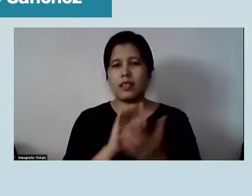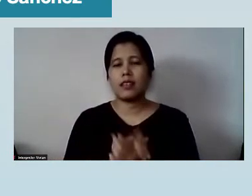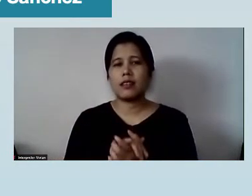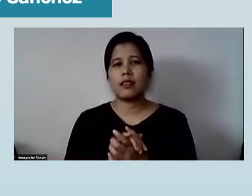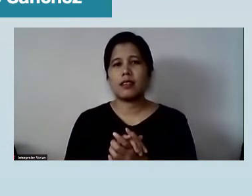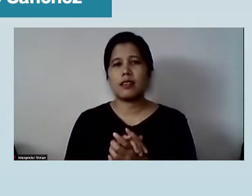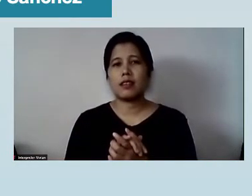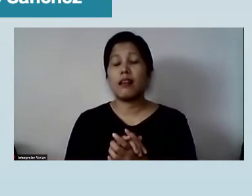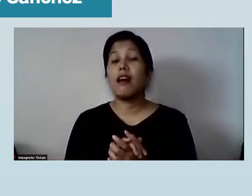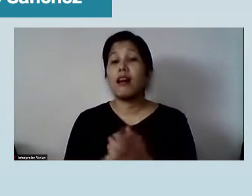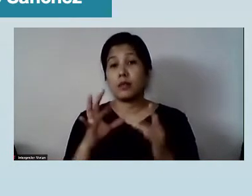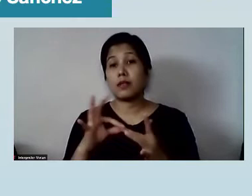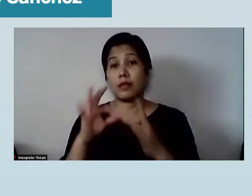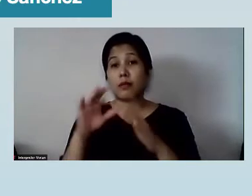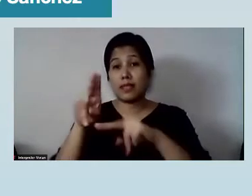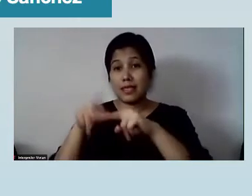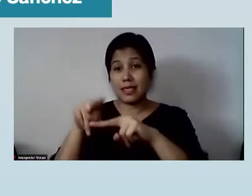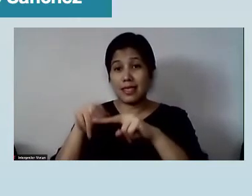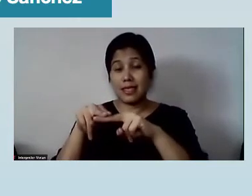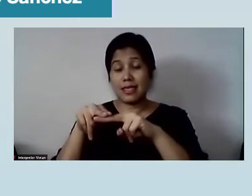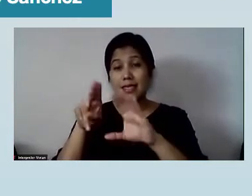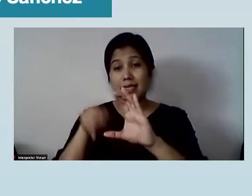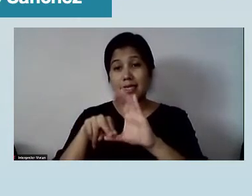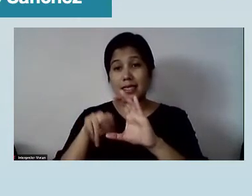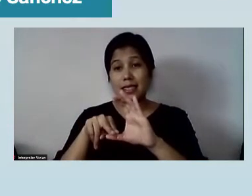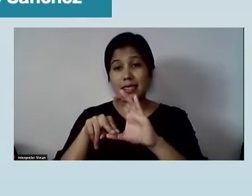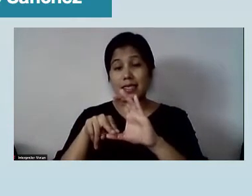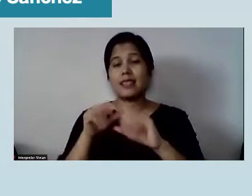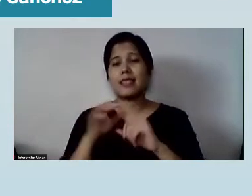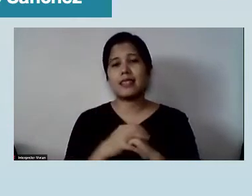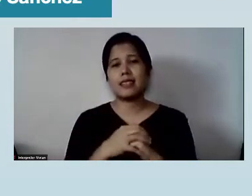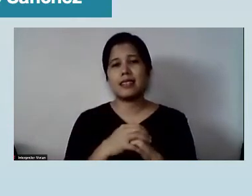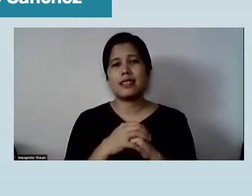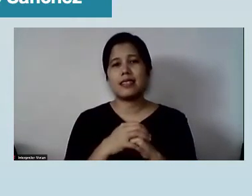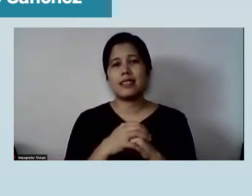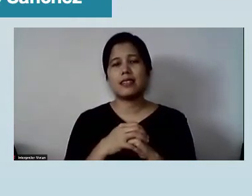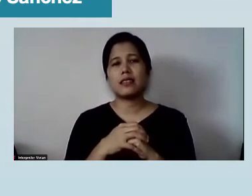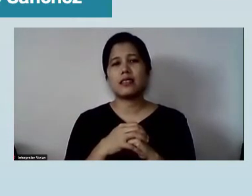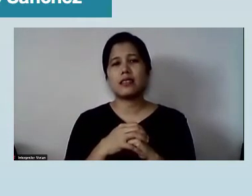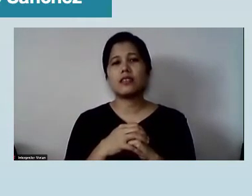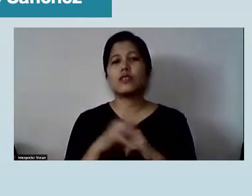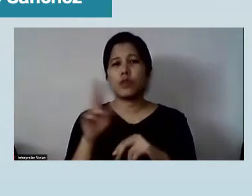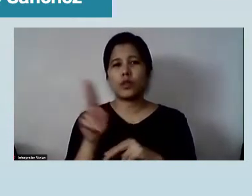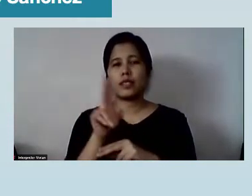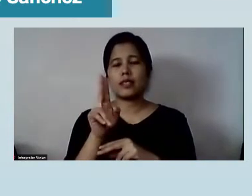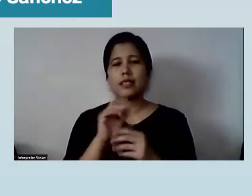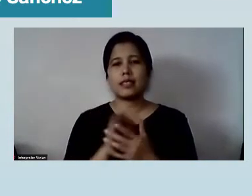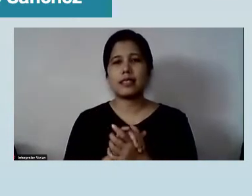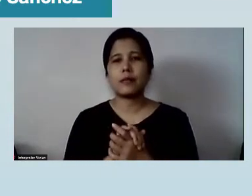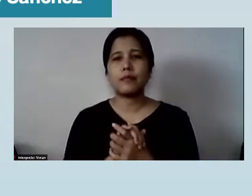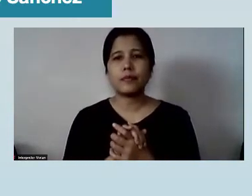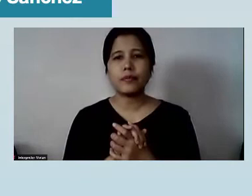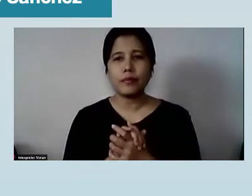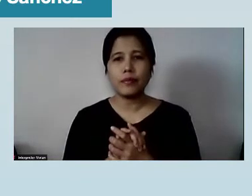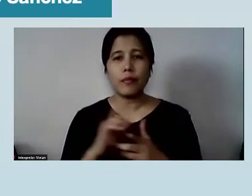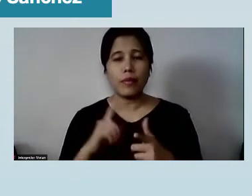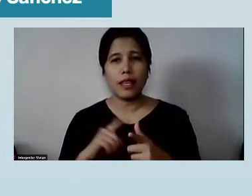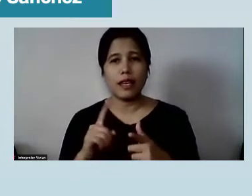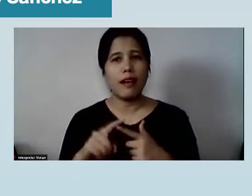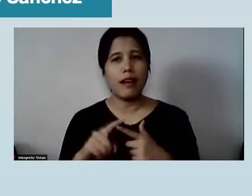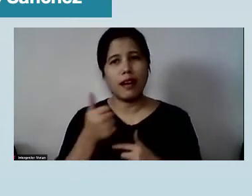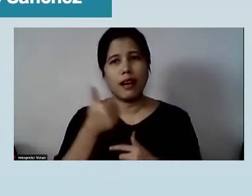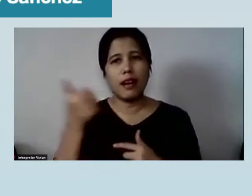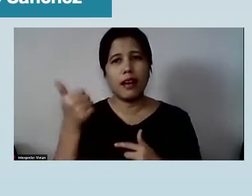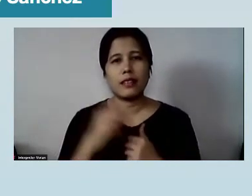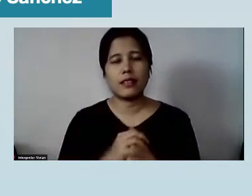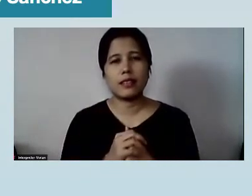designated seats dyan sa ating mga public transport na utilities. And then may other